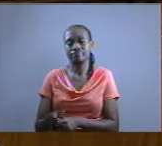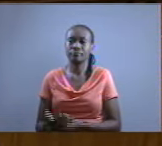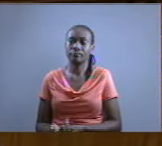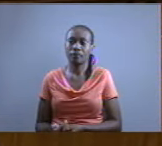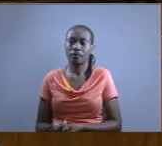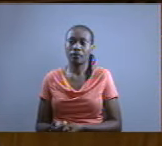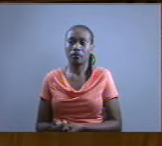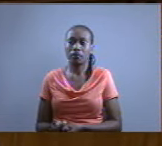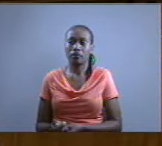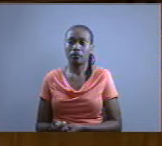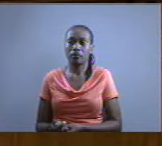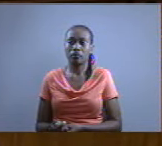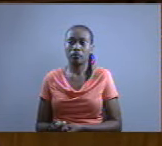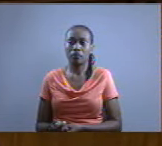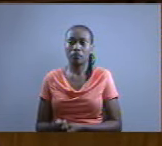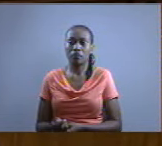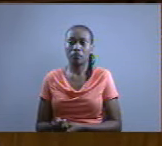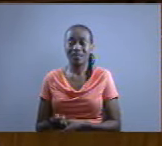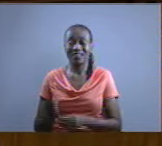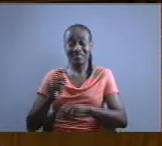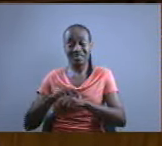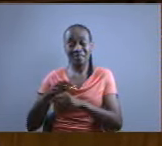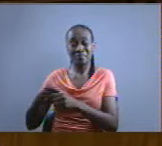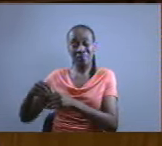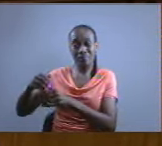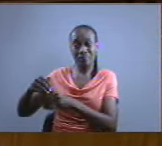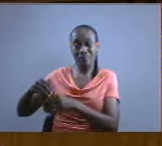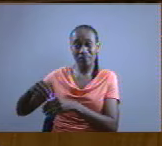word elke dag deur ons mense gebruik.